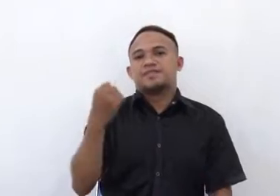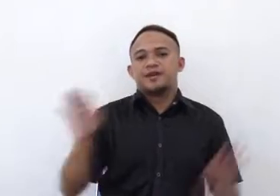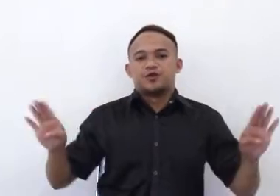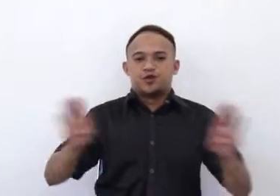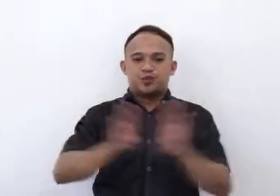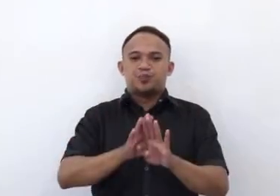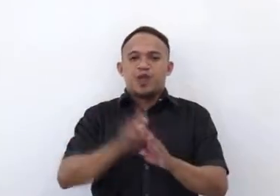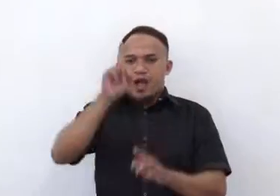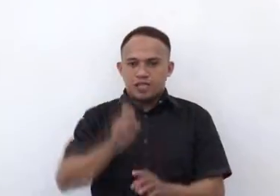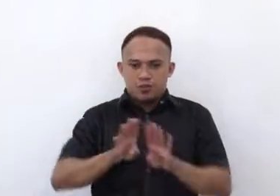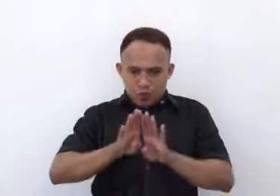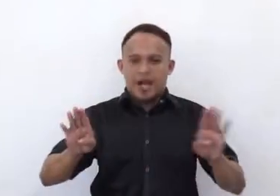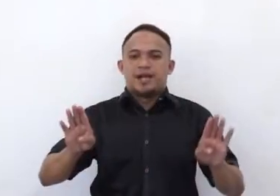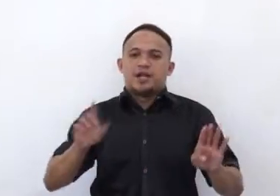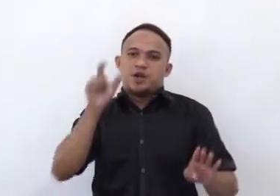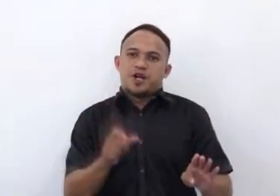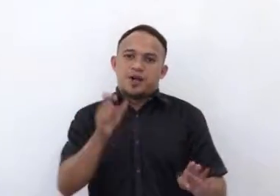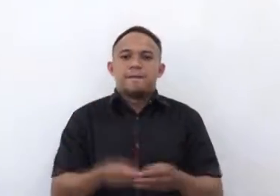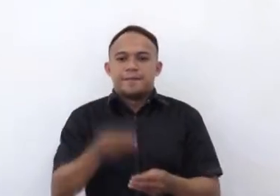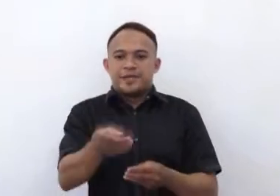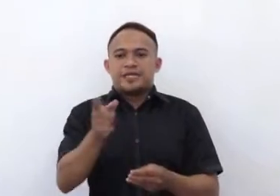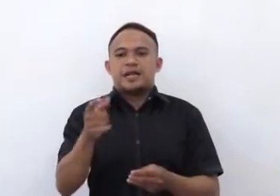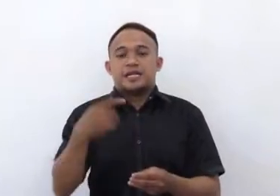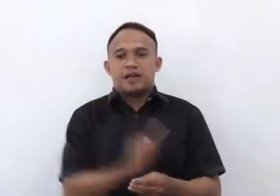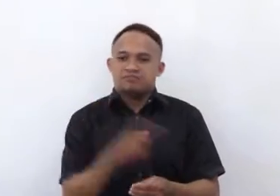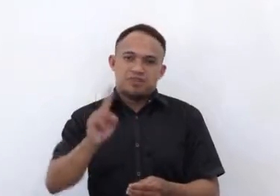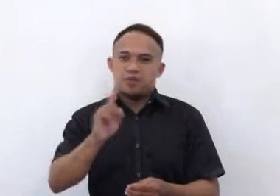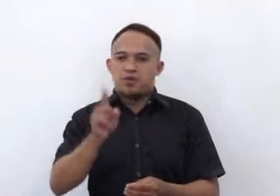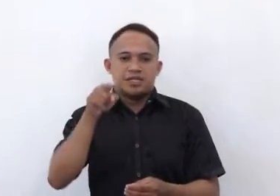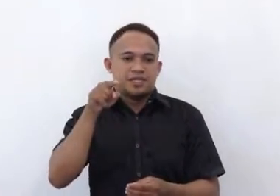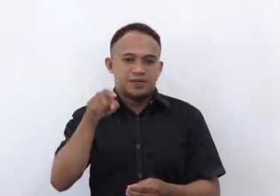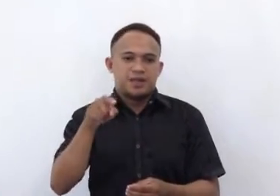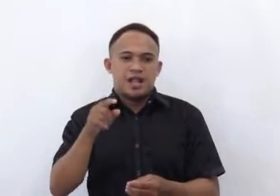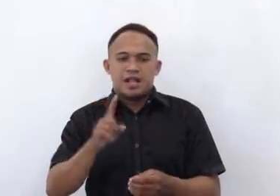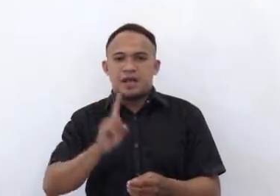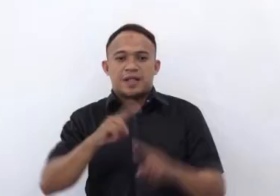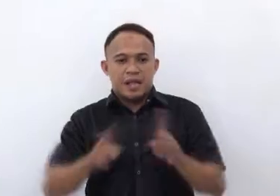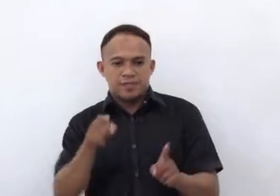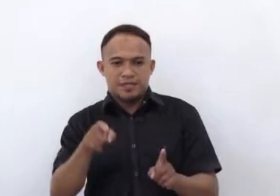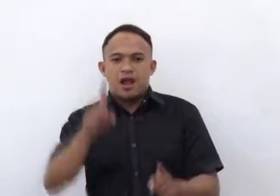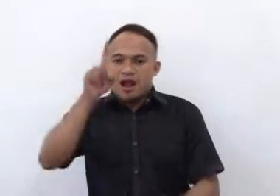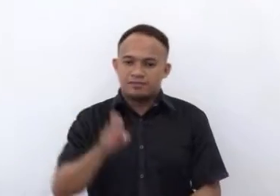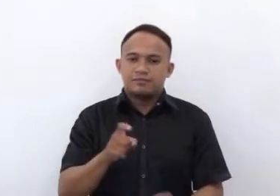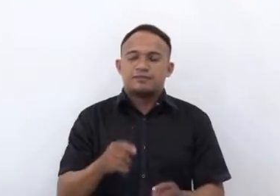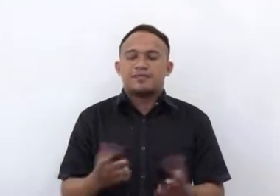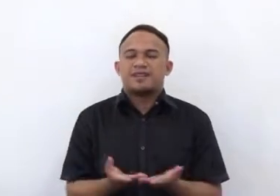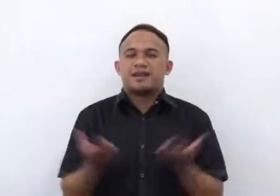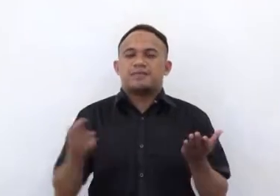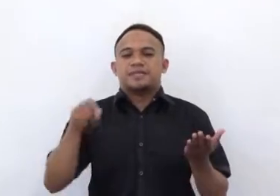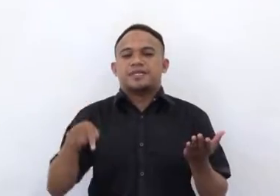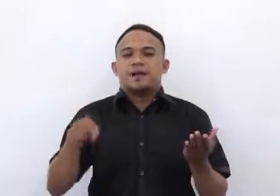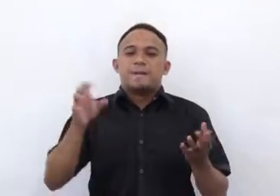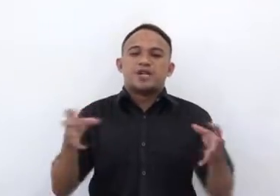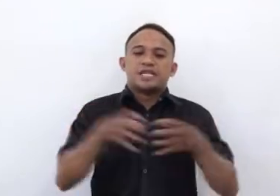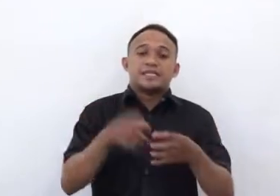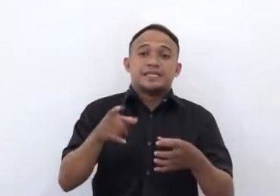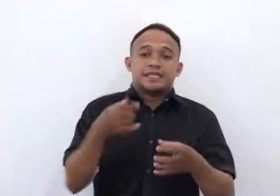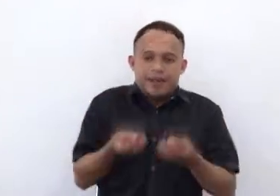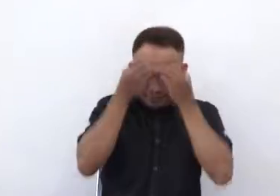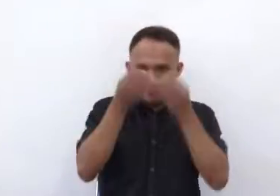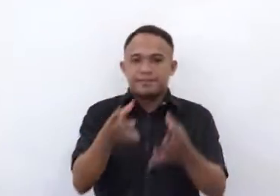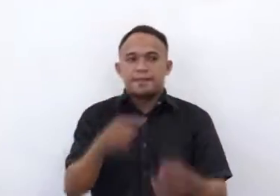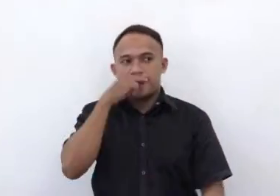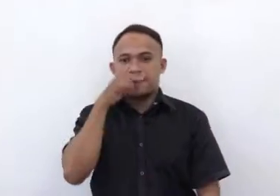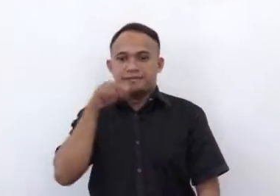berketat prokes. Silakan Bapak Ibu berjualan, silakan Bapak Ibu datang membeli di sini,